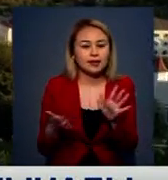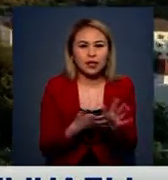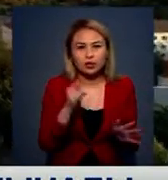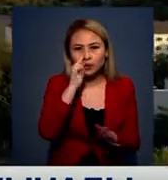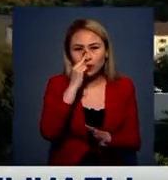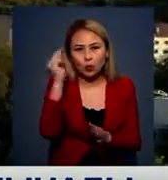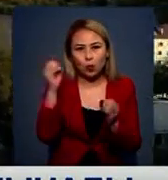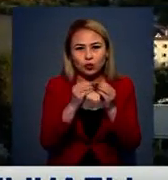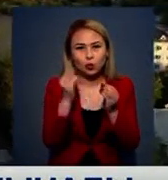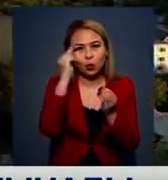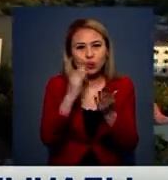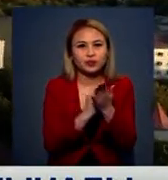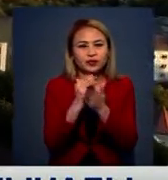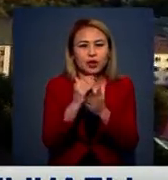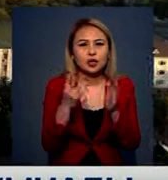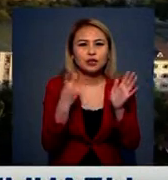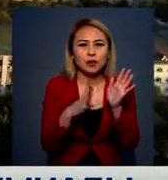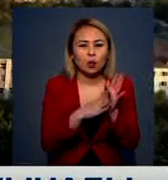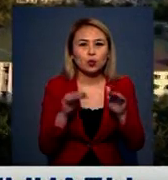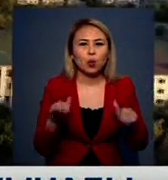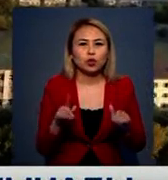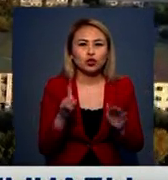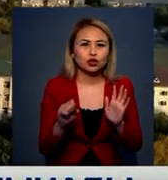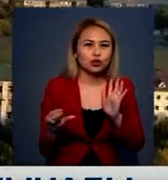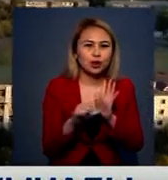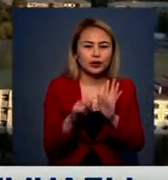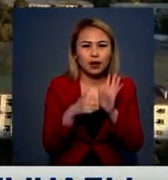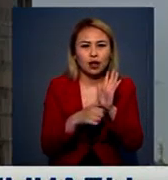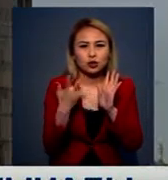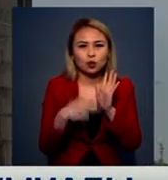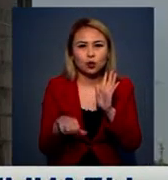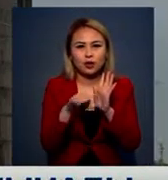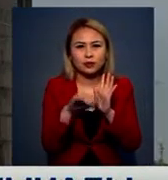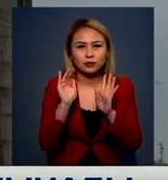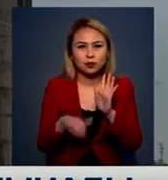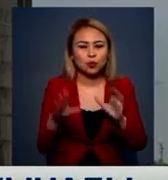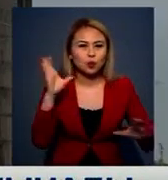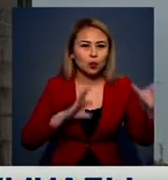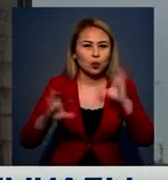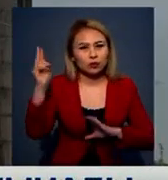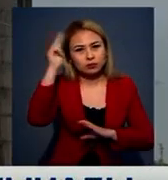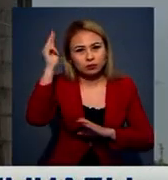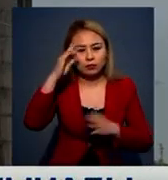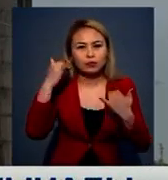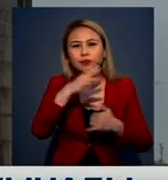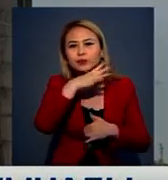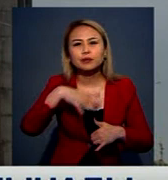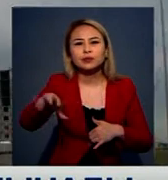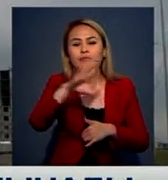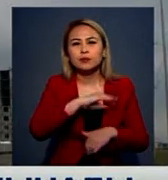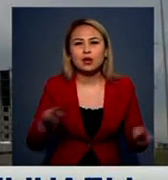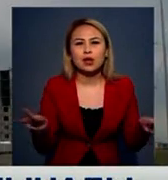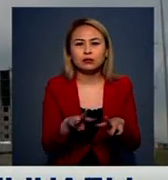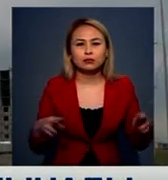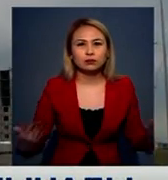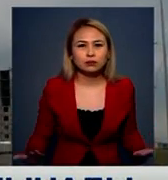кетейік, Шымкенттегі 10 жоғарғы оқу орны мен 29 колледжде 106636 студент білім алып жүр. Көп ұзамай әкімдік